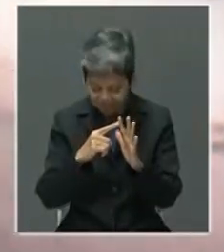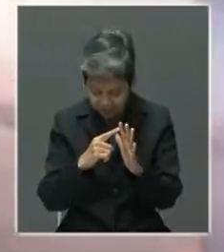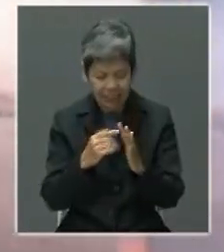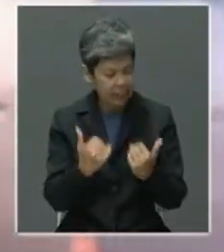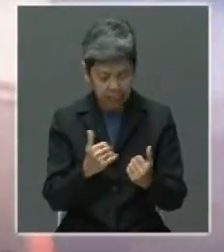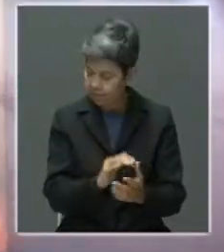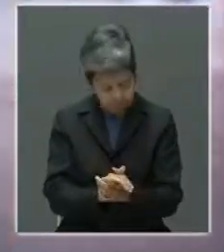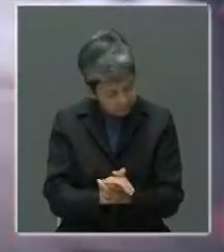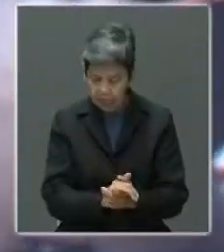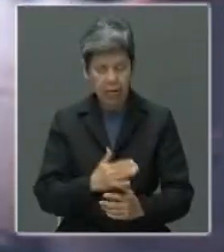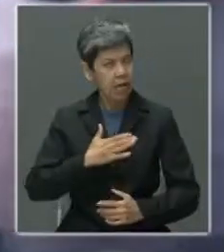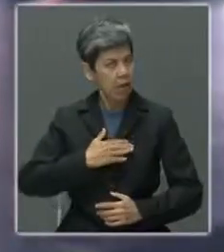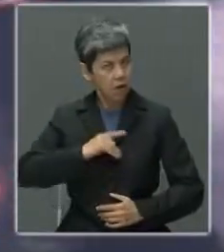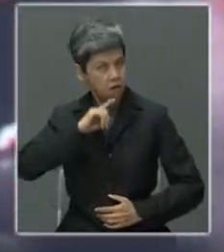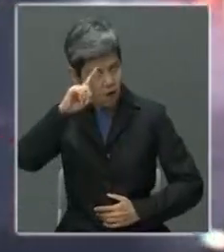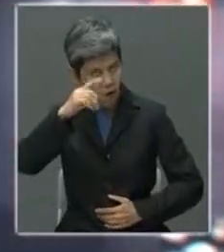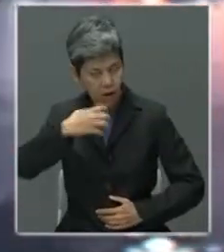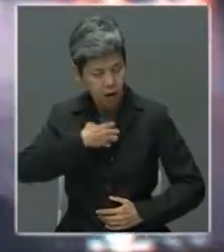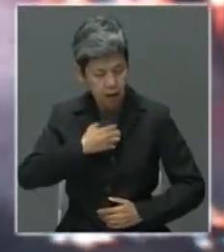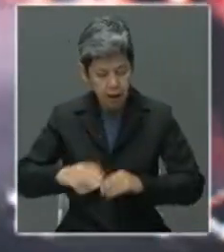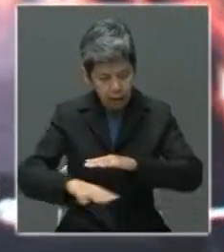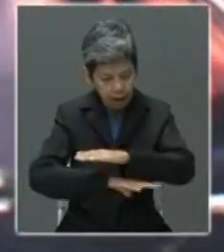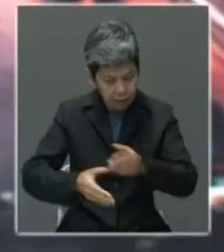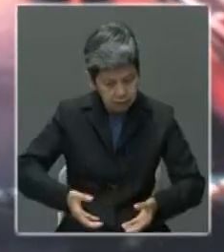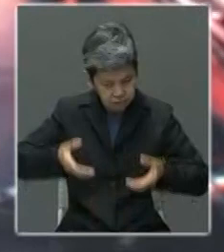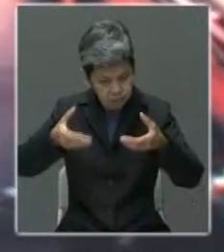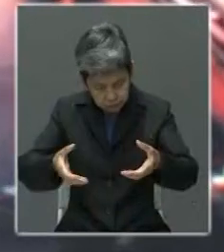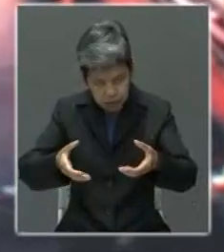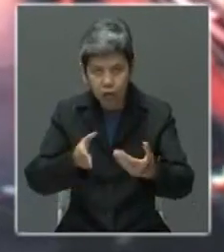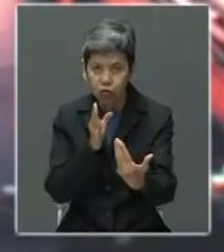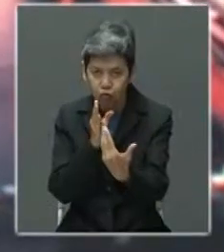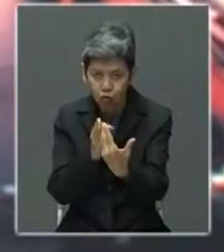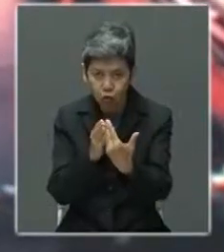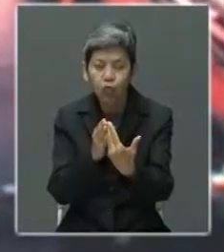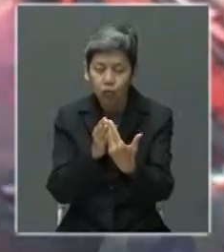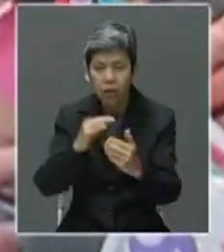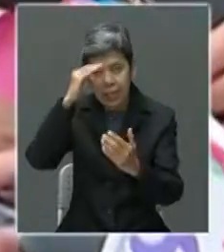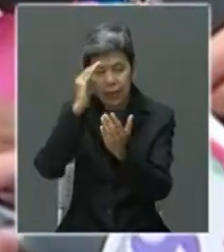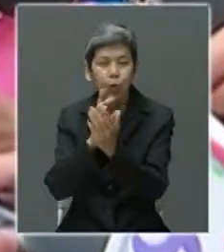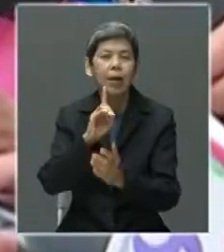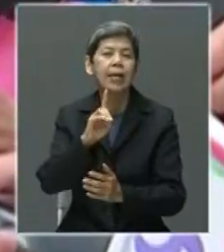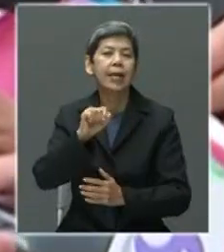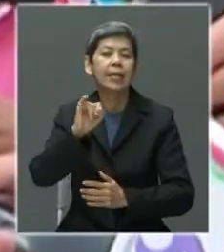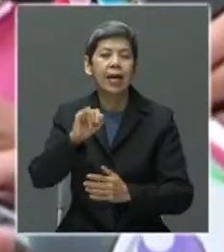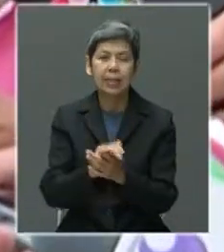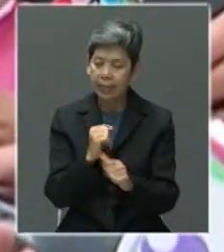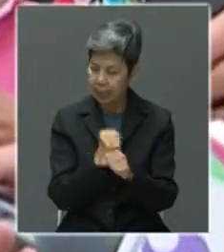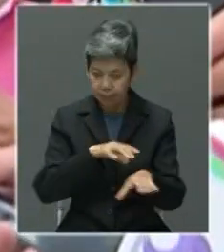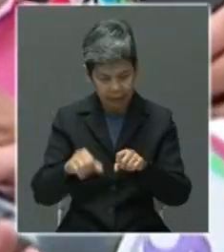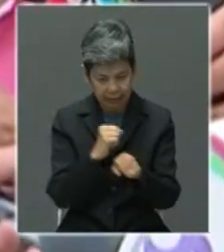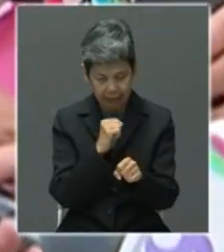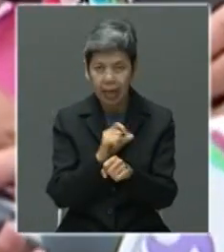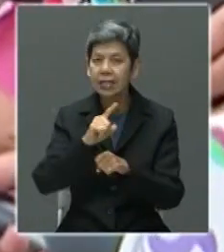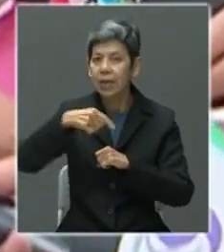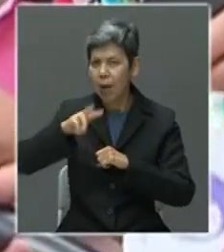ว่าเรื่องนี้อยู่เฉยไม่ได้นะครับเตรียมที่จะหอบหลักฐานเด็ดนะครับไปยื่นร้องเรื่องนี้ต่อ DSI นะครับให้ดำเนินการกับสี